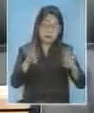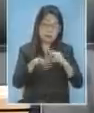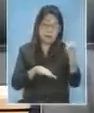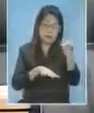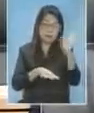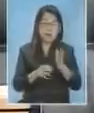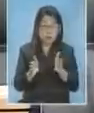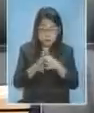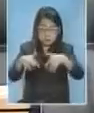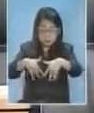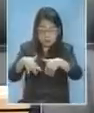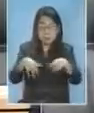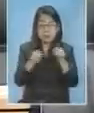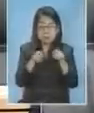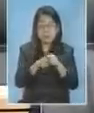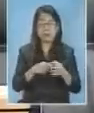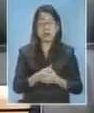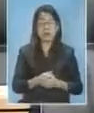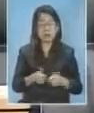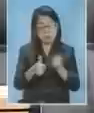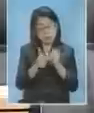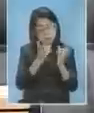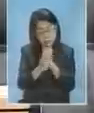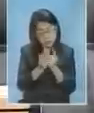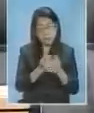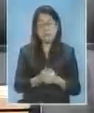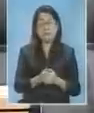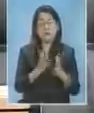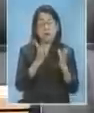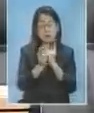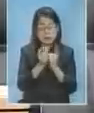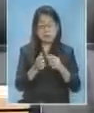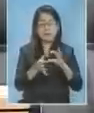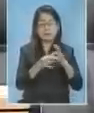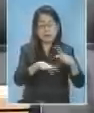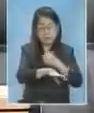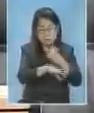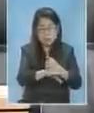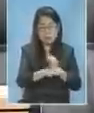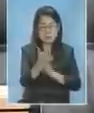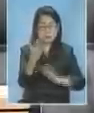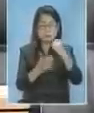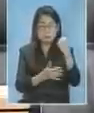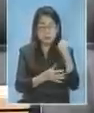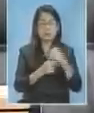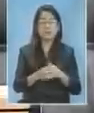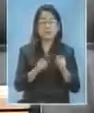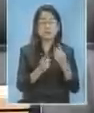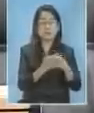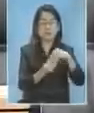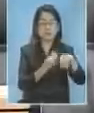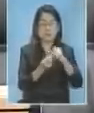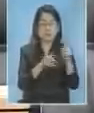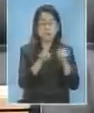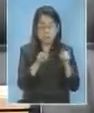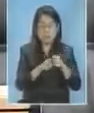งประชาคมอาเซียนซึ่งมี3เสาทั้งเรื่องสังคมวัฒนธรรมการเมืองความมั่นคงและในเรื่องของเศรษฐกิจอ